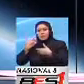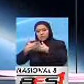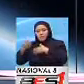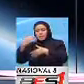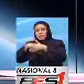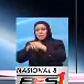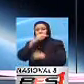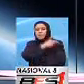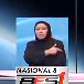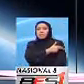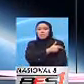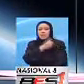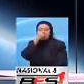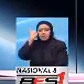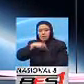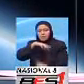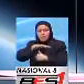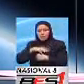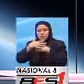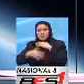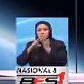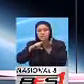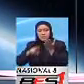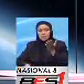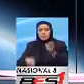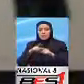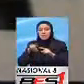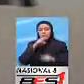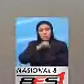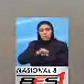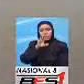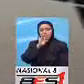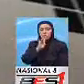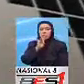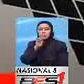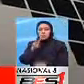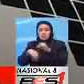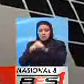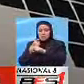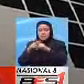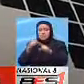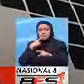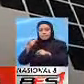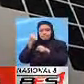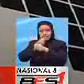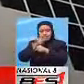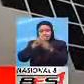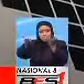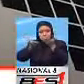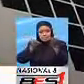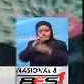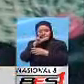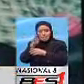mendiang berusia 82 tahun. Mendiang Alex berkhidmat di RTM antara tahun 1969 hingga